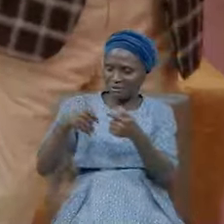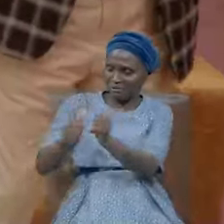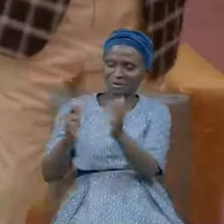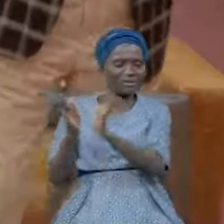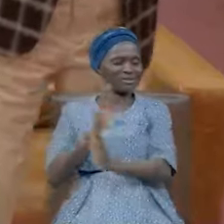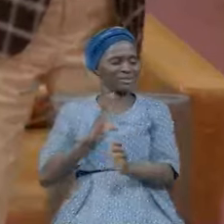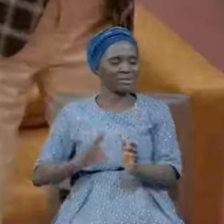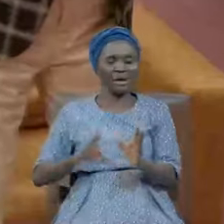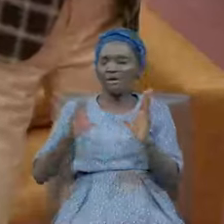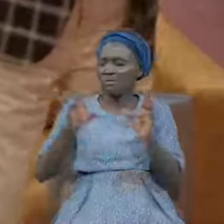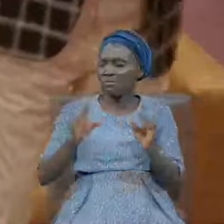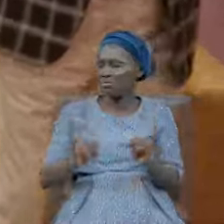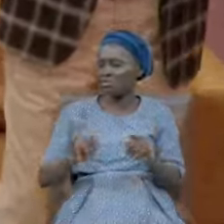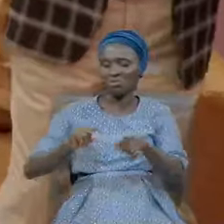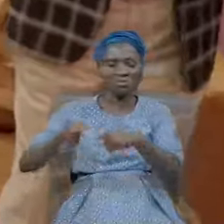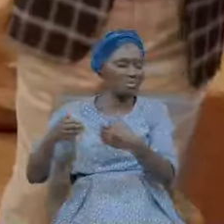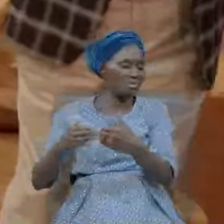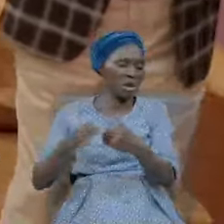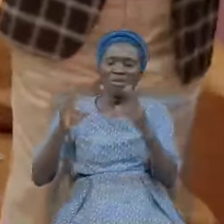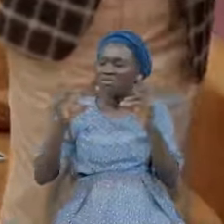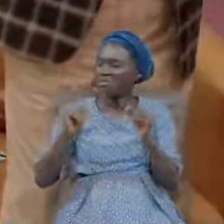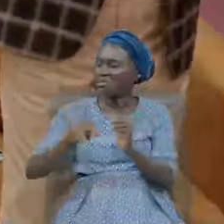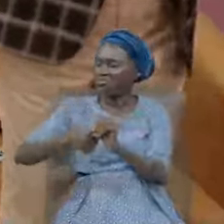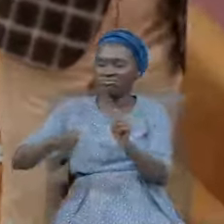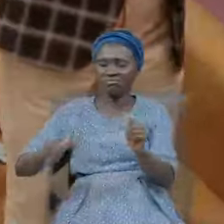Pas de retour, pas de retour.